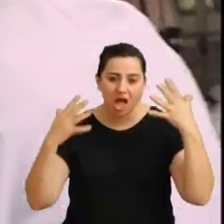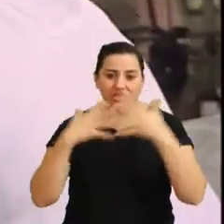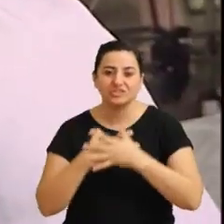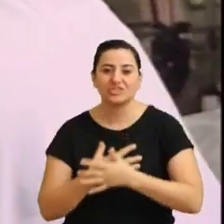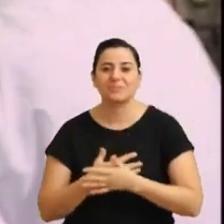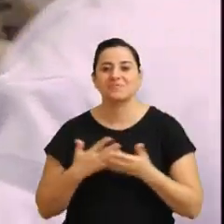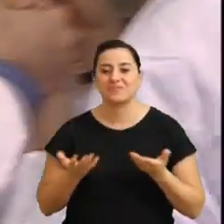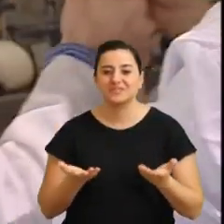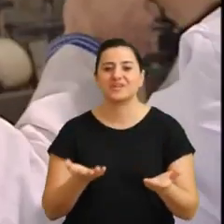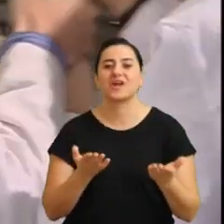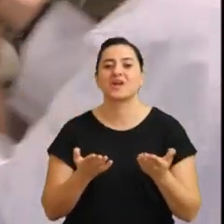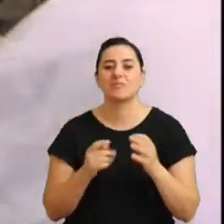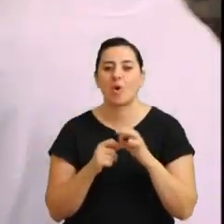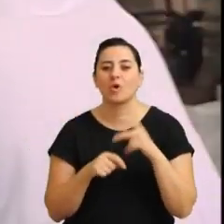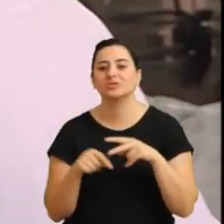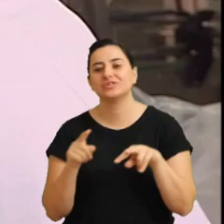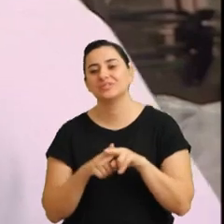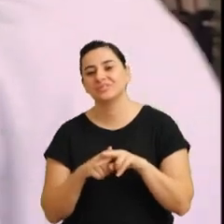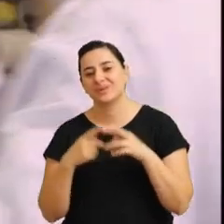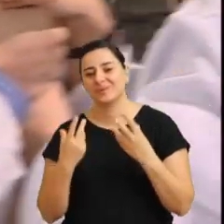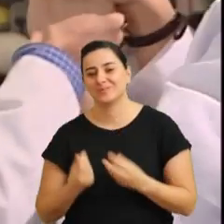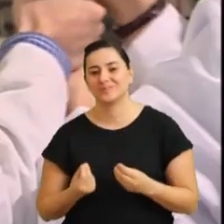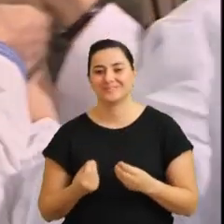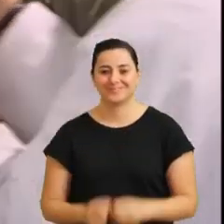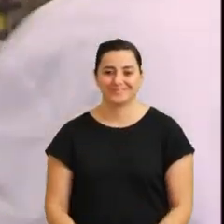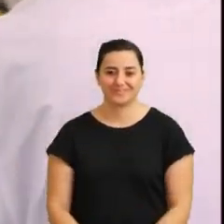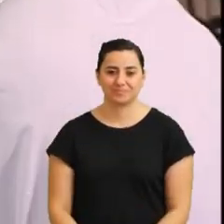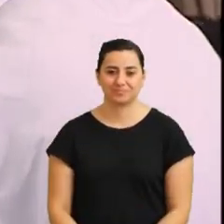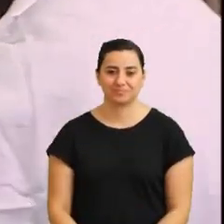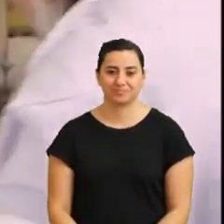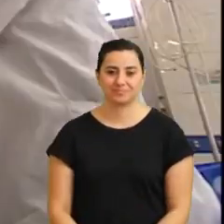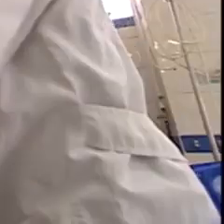Akşama fincan bozası.